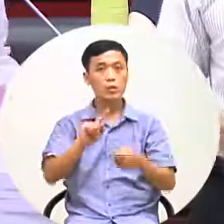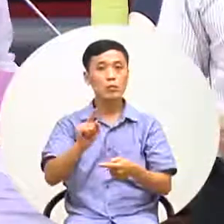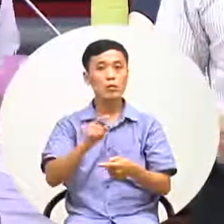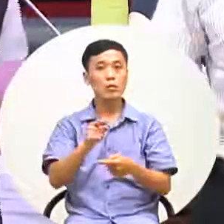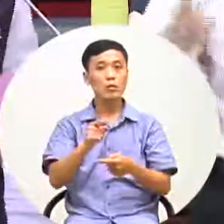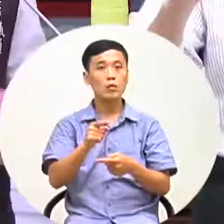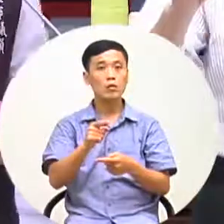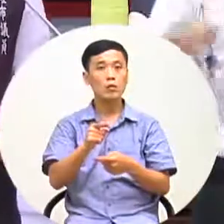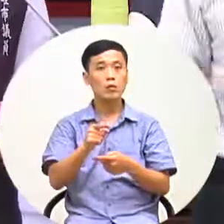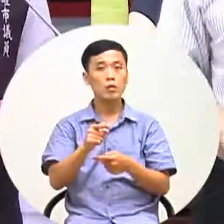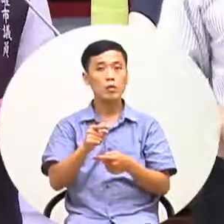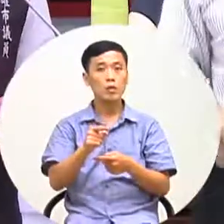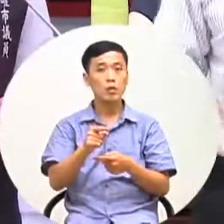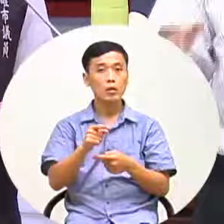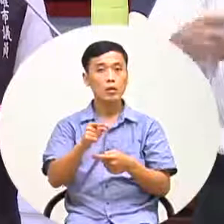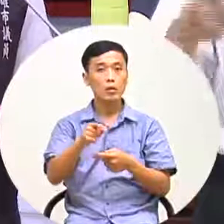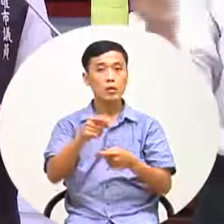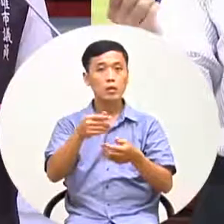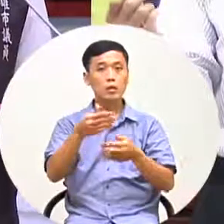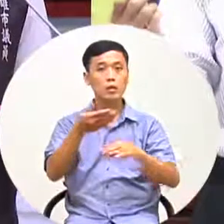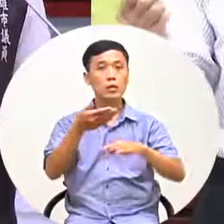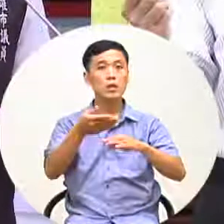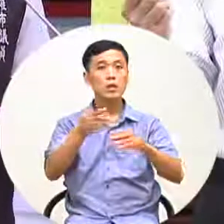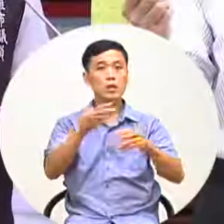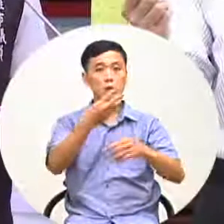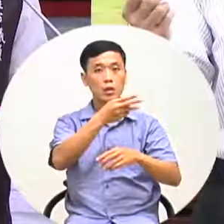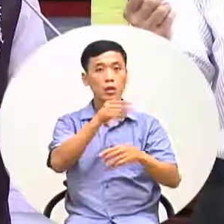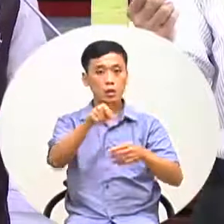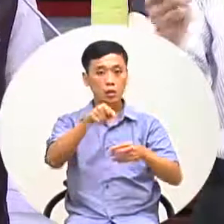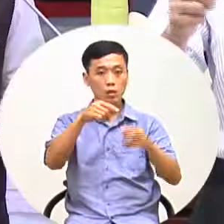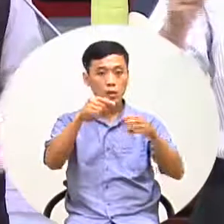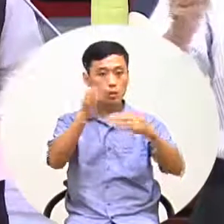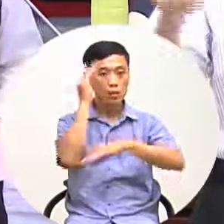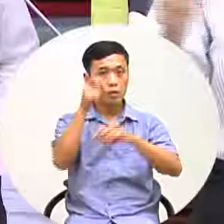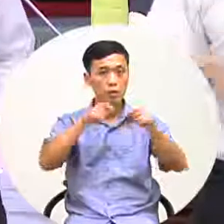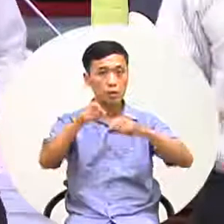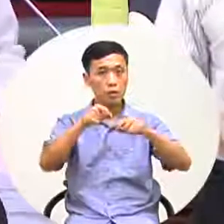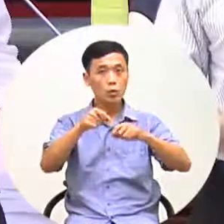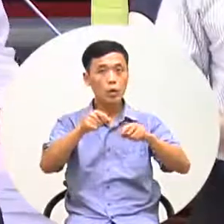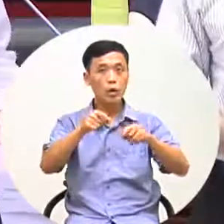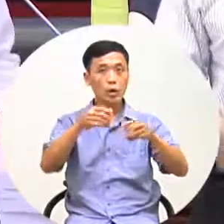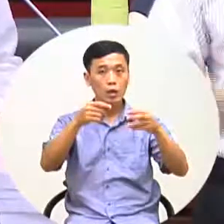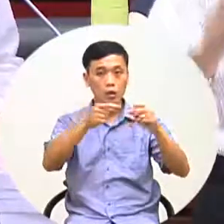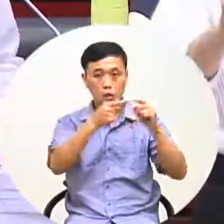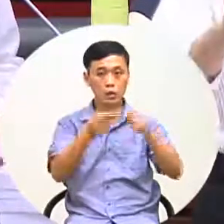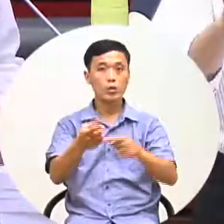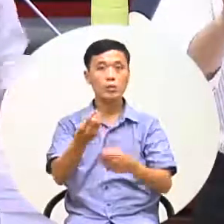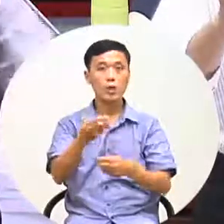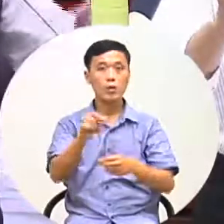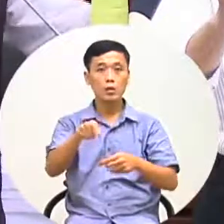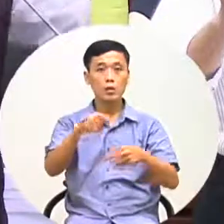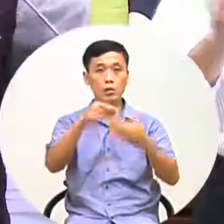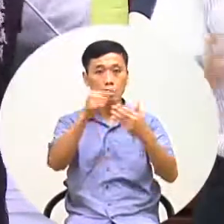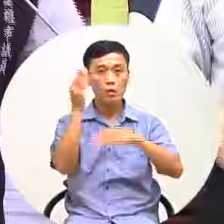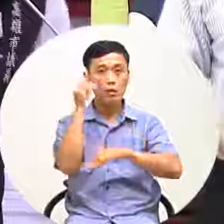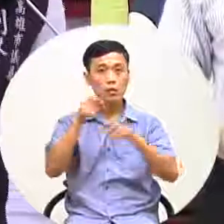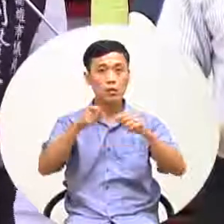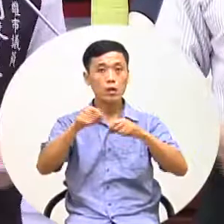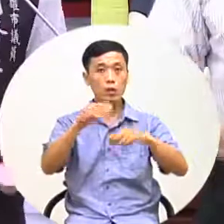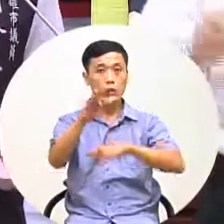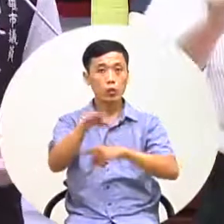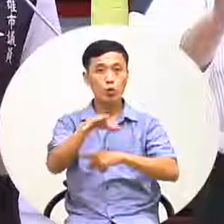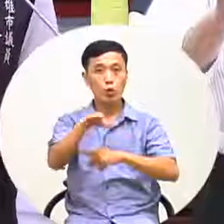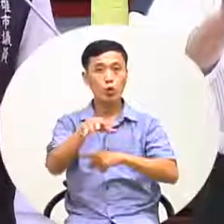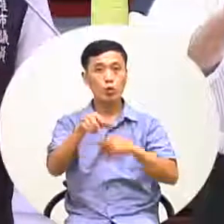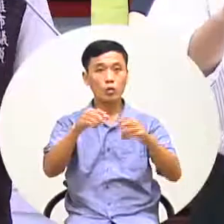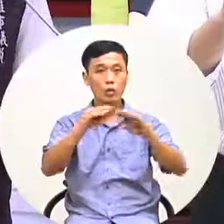经不再实施了。 对。 那第二个，依照我们的自治条例里面呢，哈，这个农地它是不出售的。 那这样就一直这样下去，